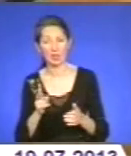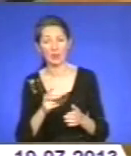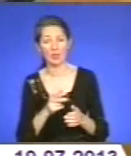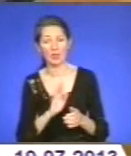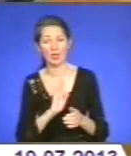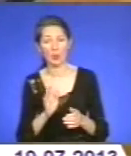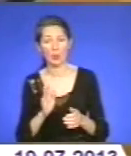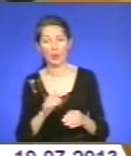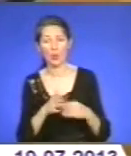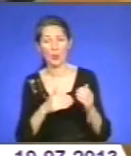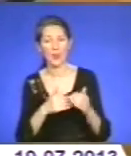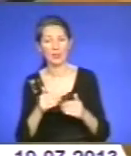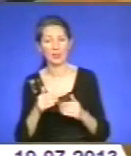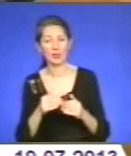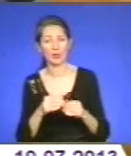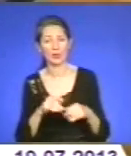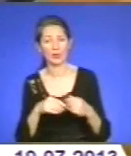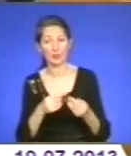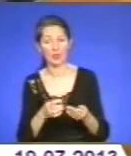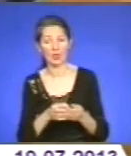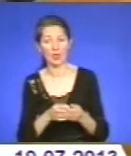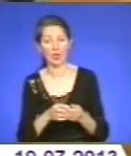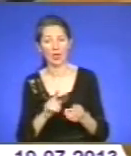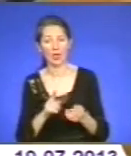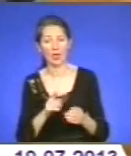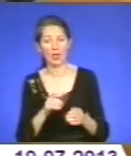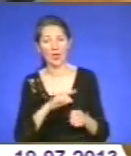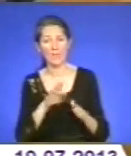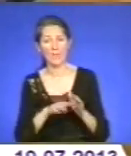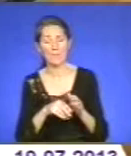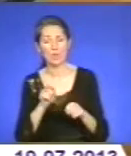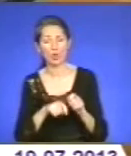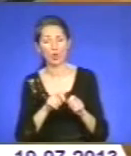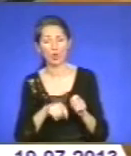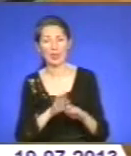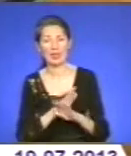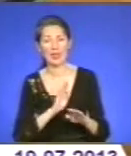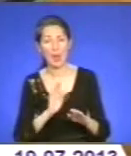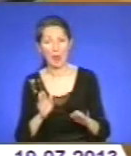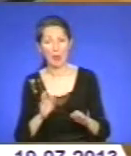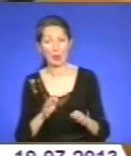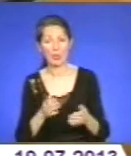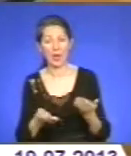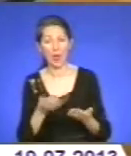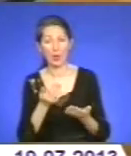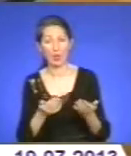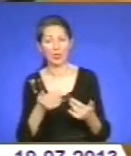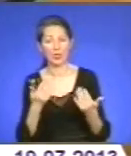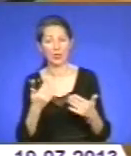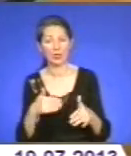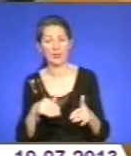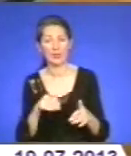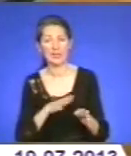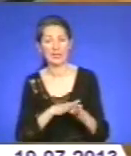будуть фактично вважатися безкоштовно. Тому це не контроль, нічого не буде сил, можливості це